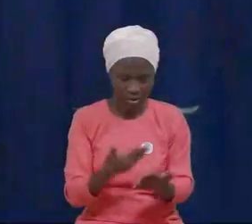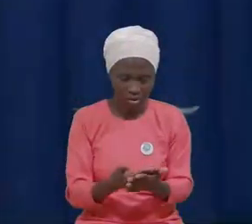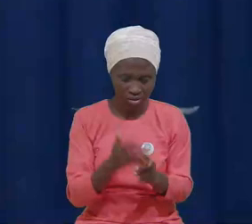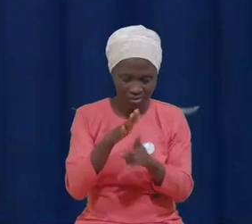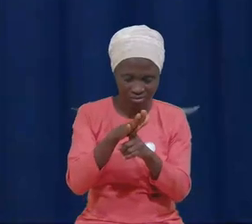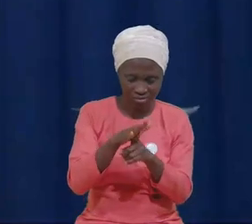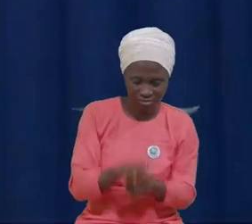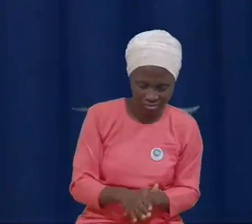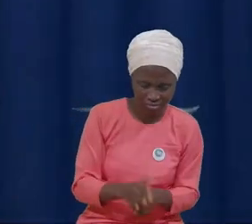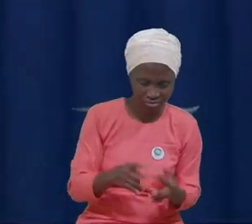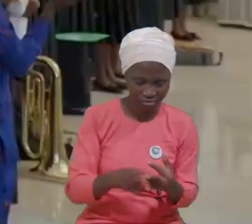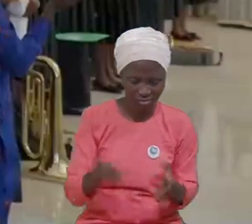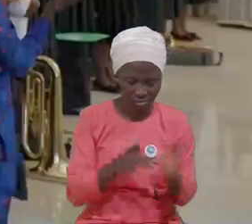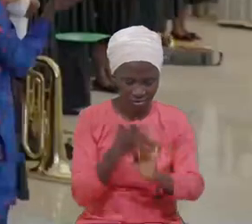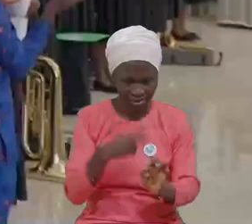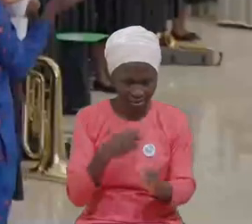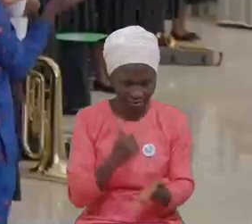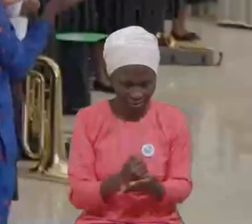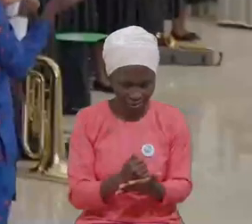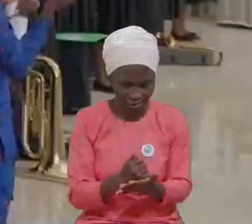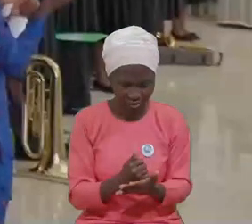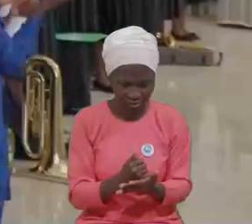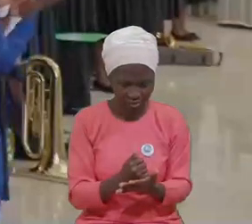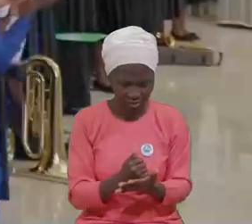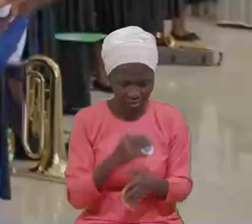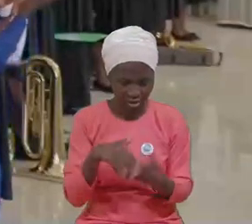Toute dépression disparaît.